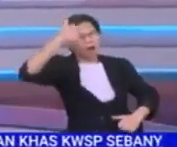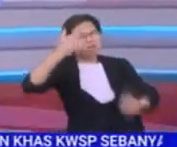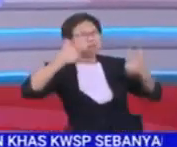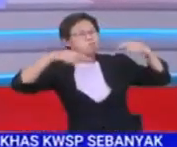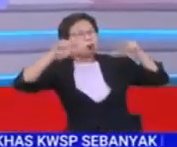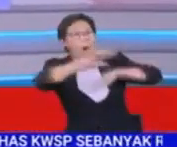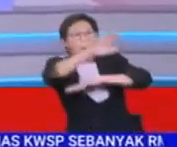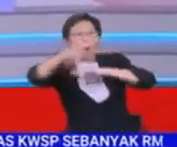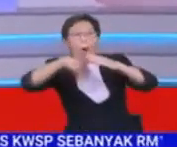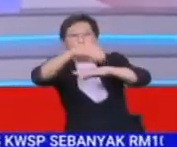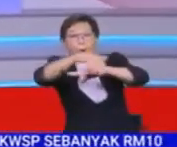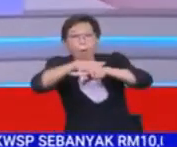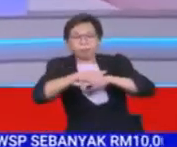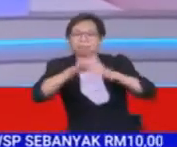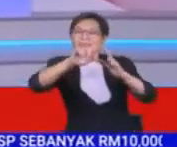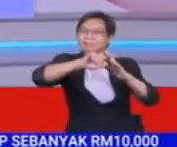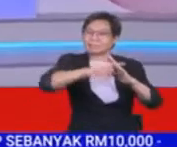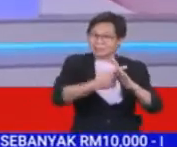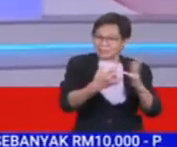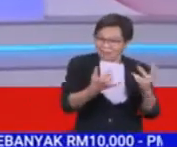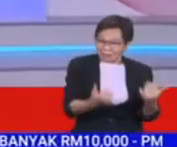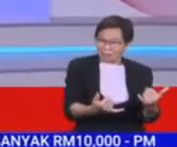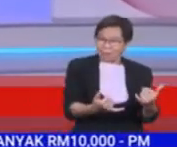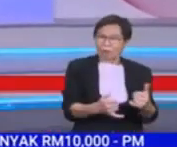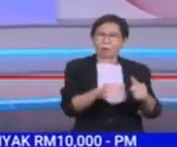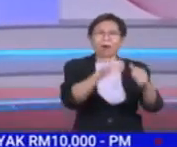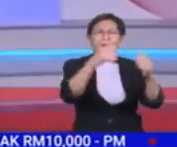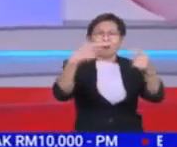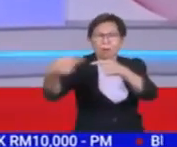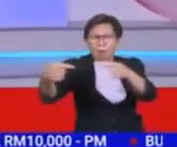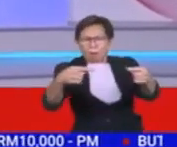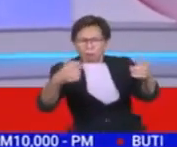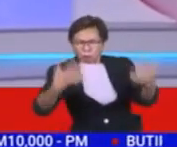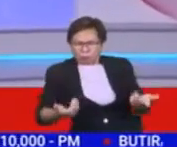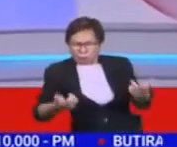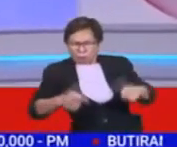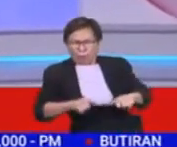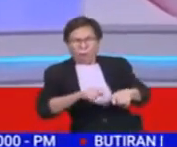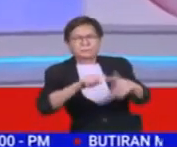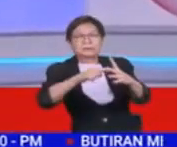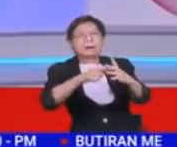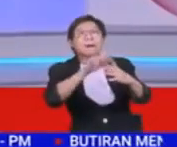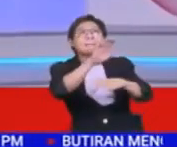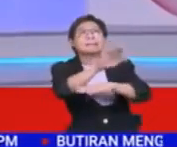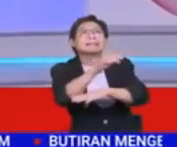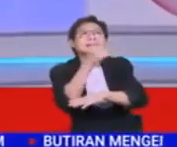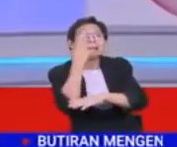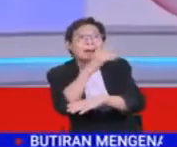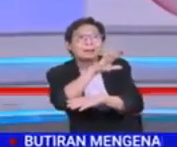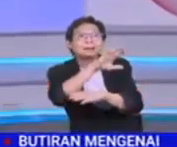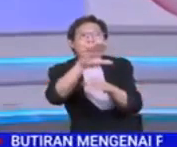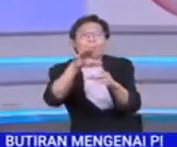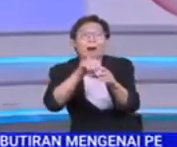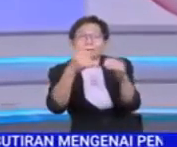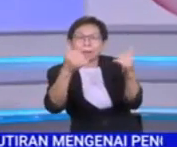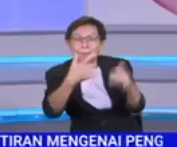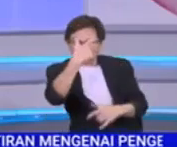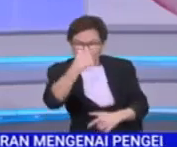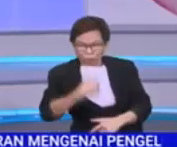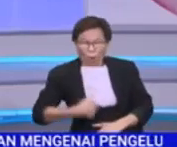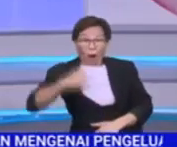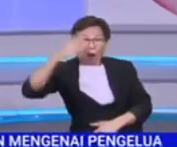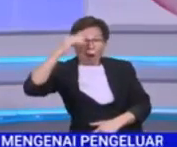berprestij All England membuka tirai hari ini. Beberapa perlawanan telah berlangsung sejak petang tadi, termasuk pemain perseorangan